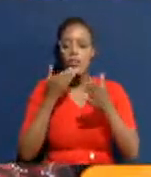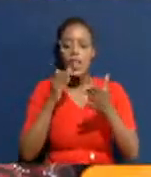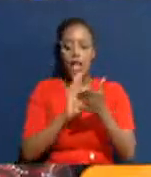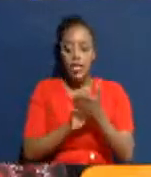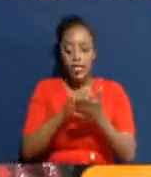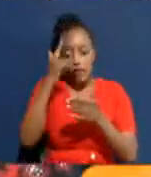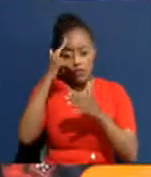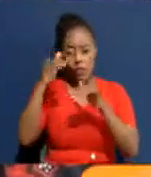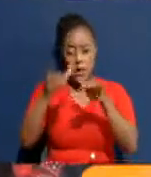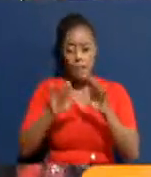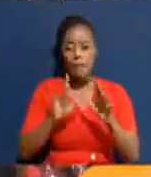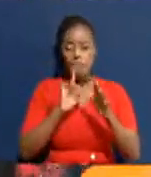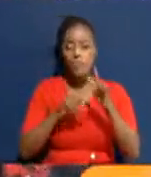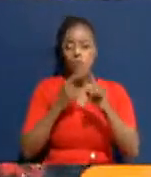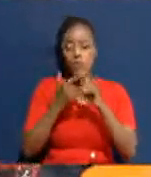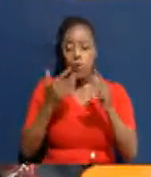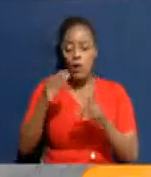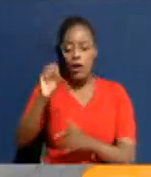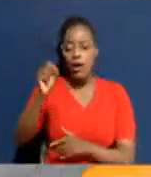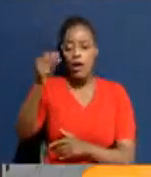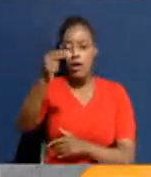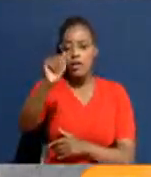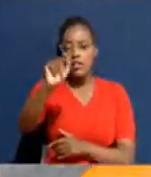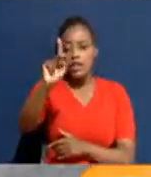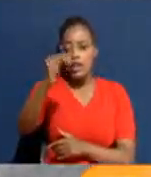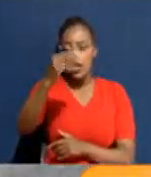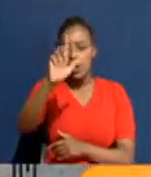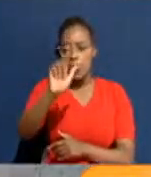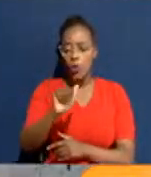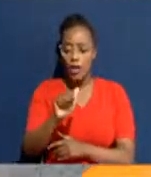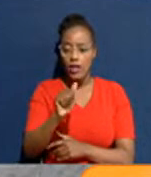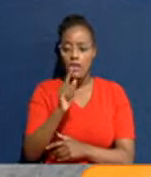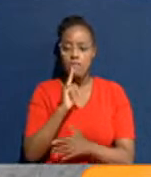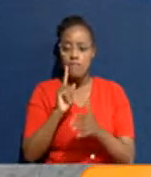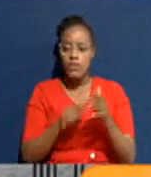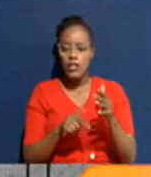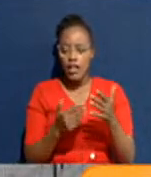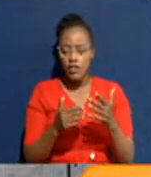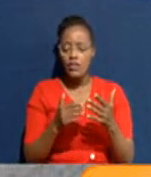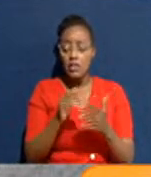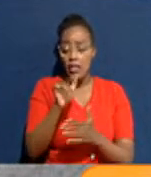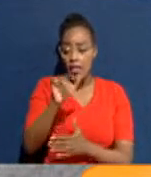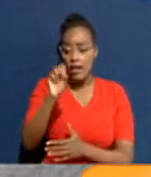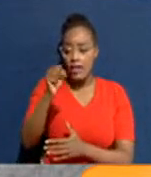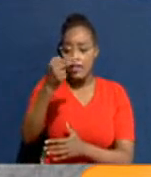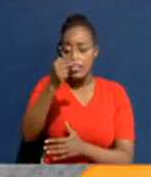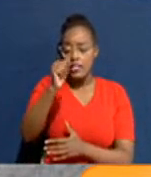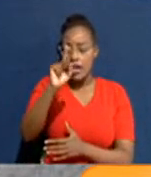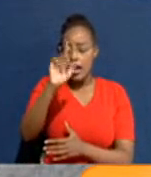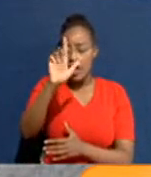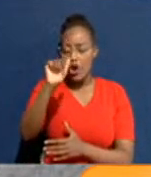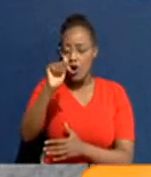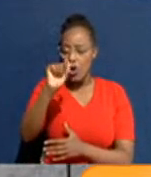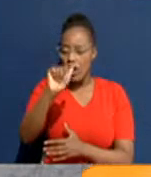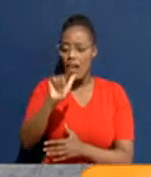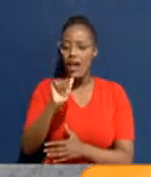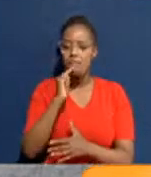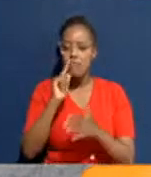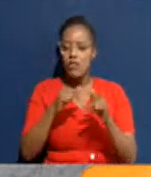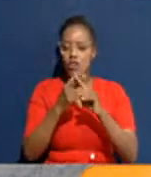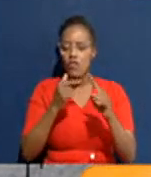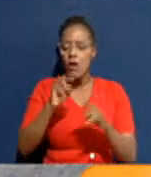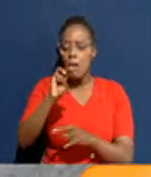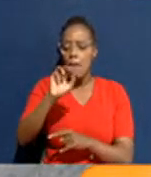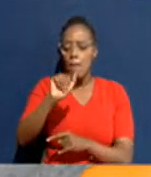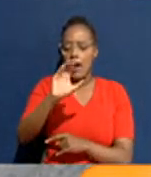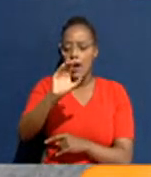maziko walidai wanatoka Shakahola. Mtu akija kusema kama anatoka Shakahola, those guys walikuwa wasema kama anatoka kwa